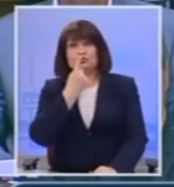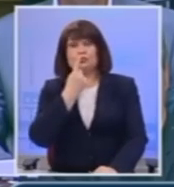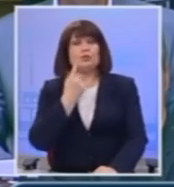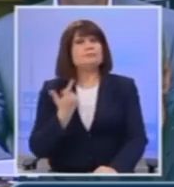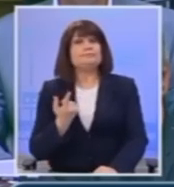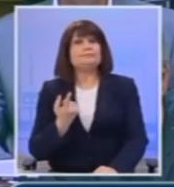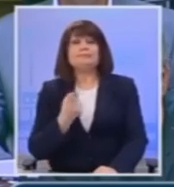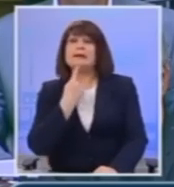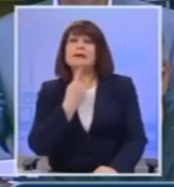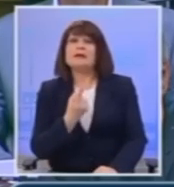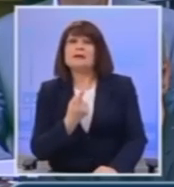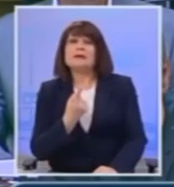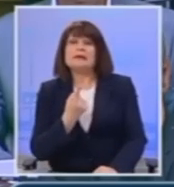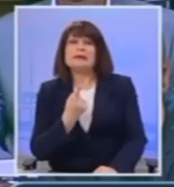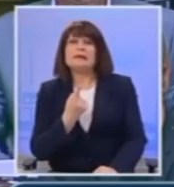ως